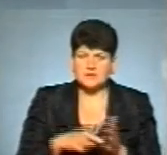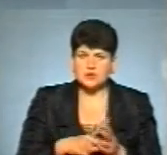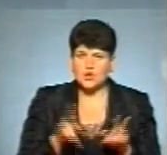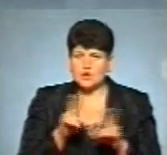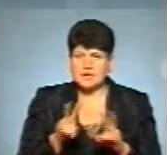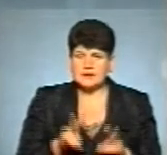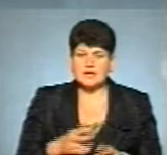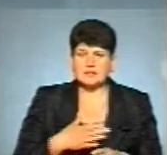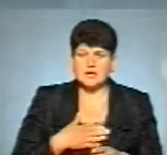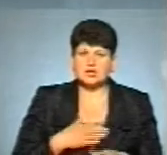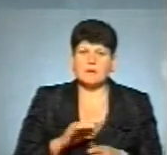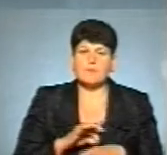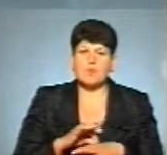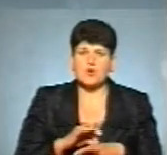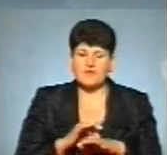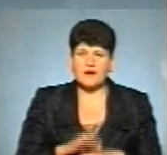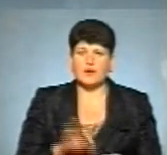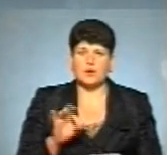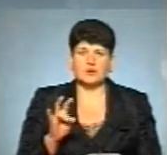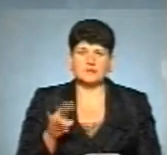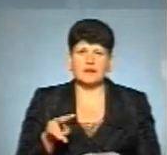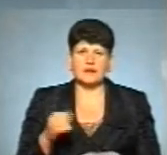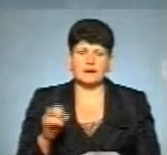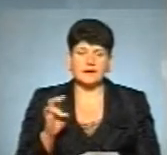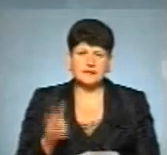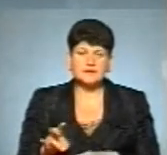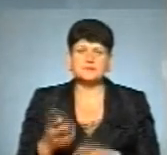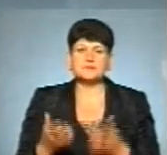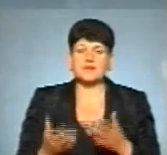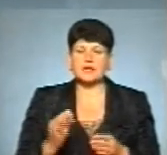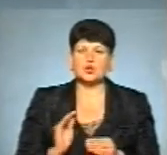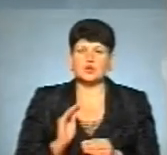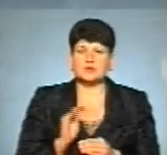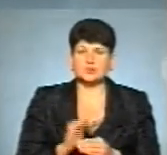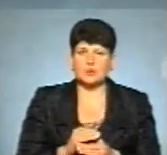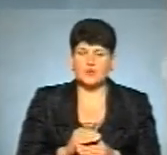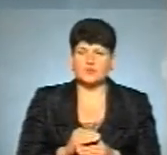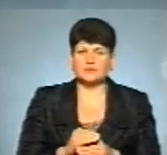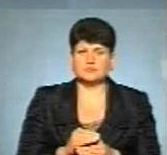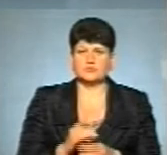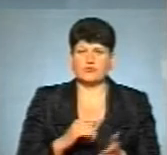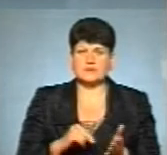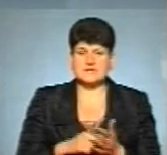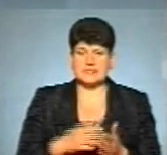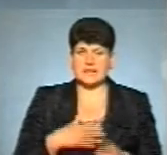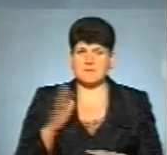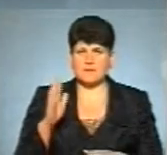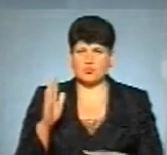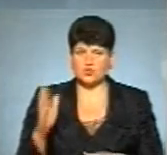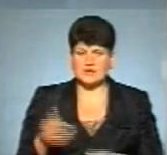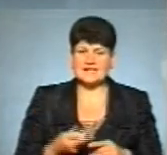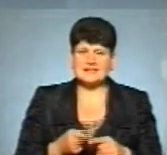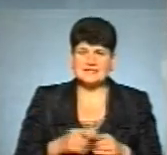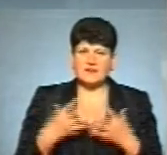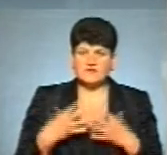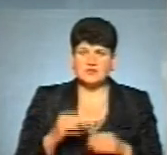наше проведення, наше, чи онлайн, чи як ми там придумаємо, як ще додаткову промоцію міста на майбутнє. Тобто це вже таке закладення на